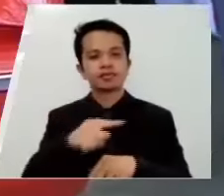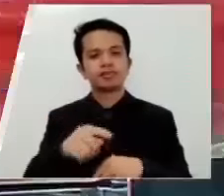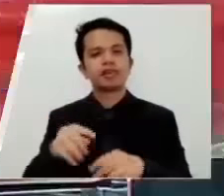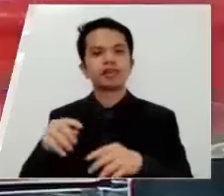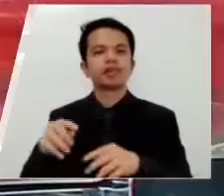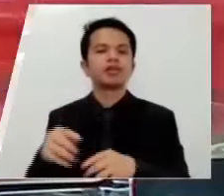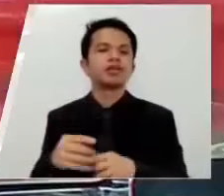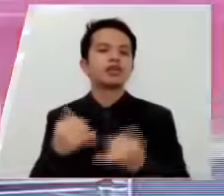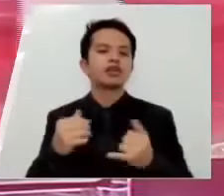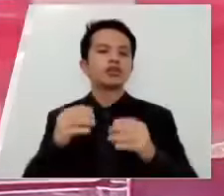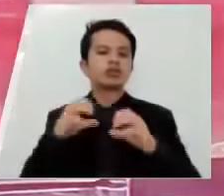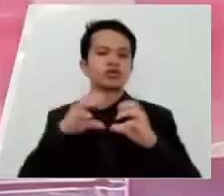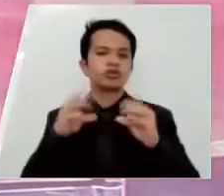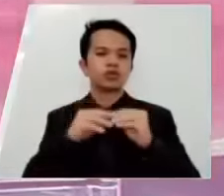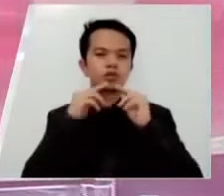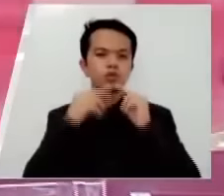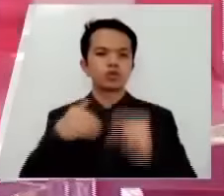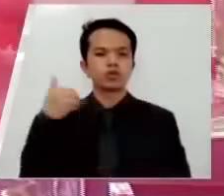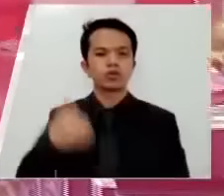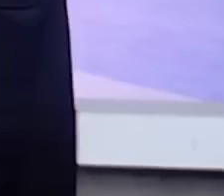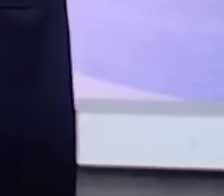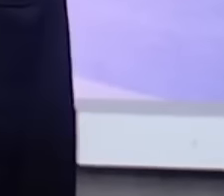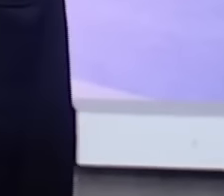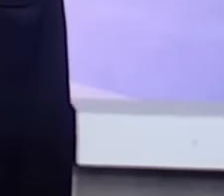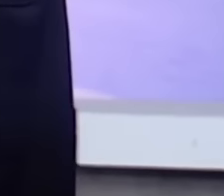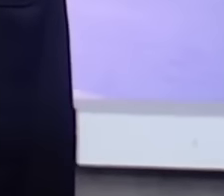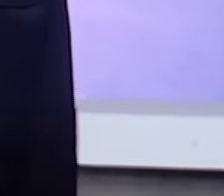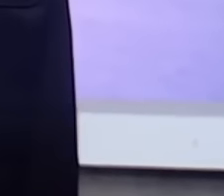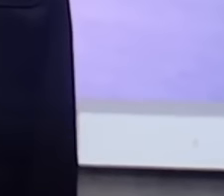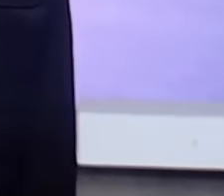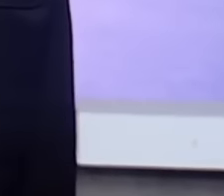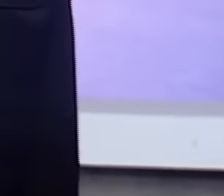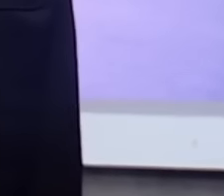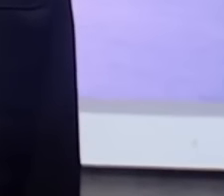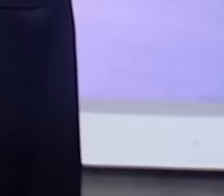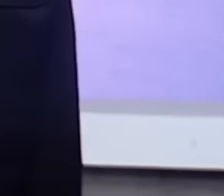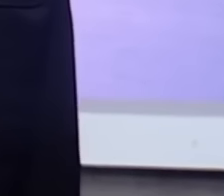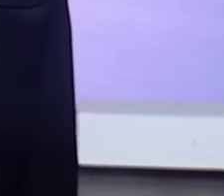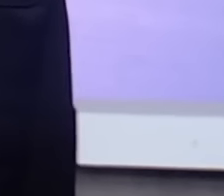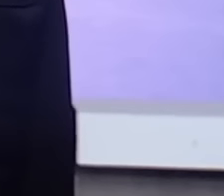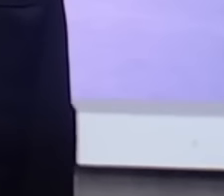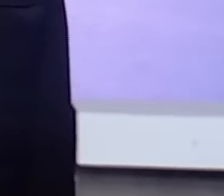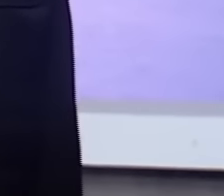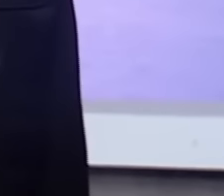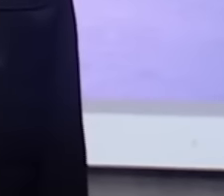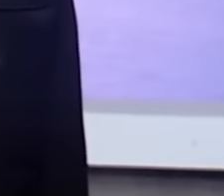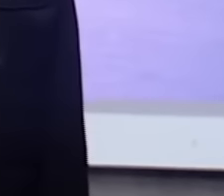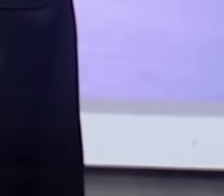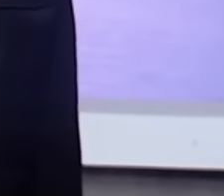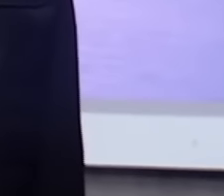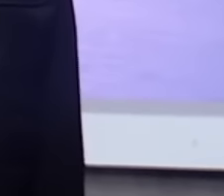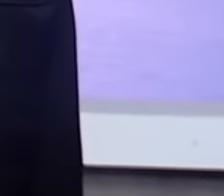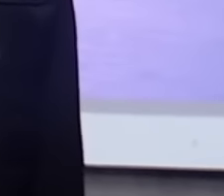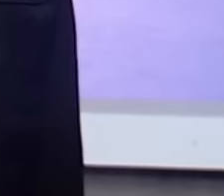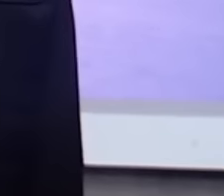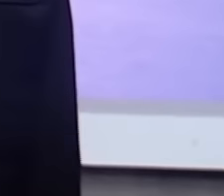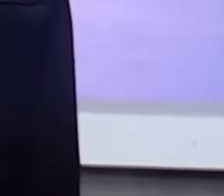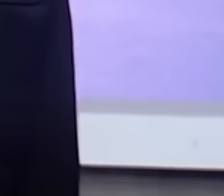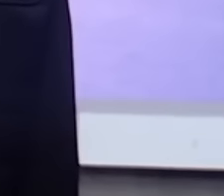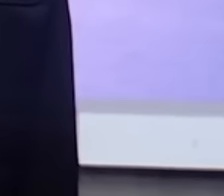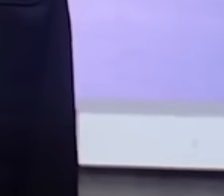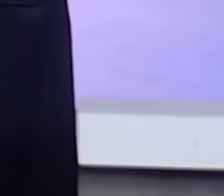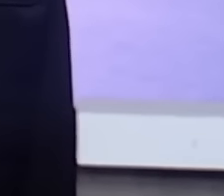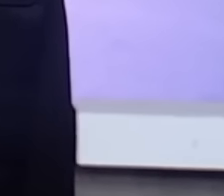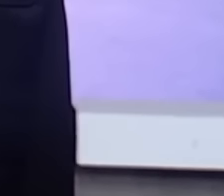Integrated News, Joseph Morong ang inyong saksi. Mga kapuso, sama-sama tayong maging saksi. Mag-subscribe sa